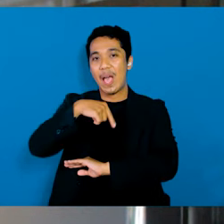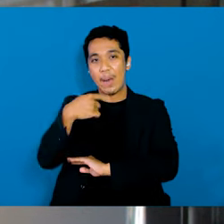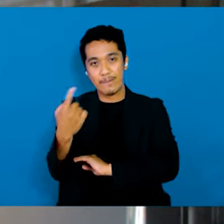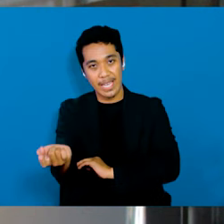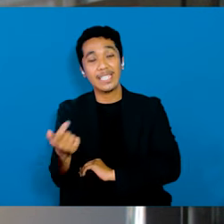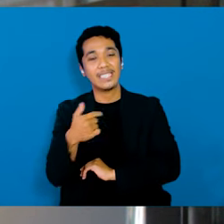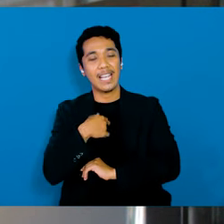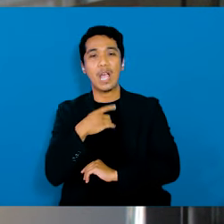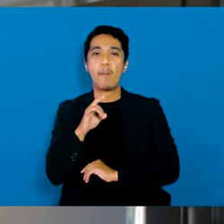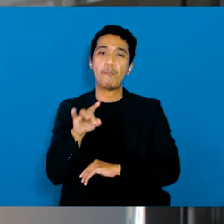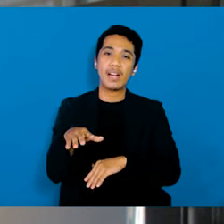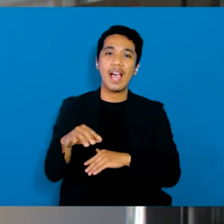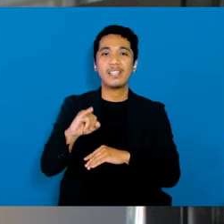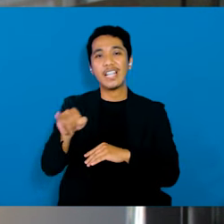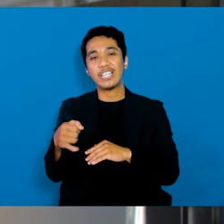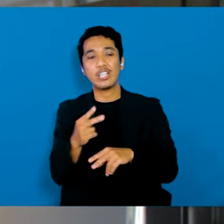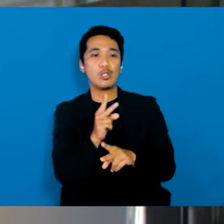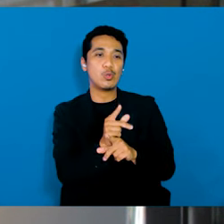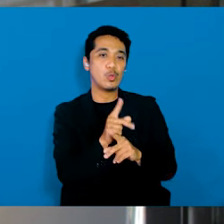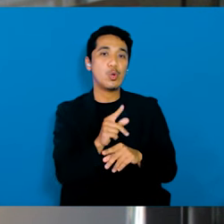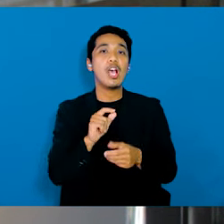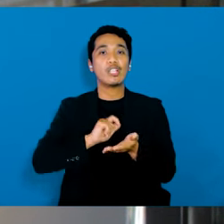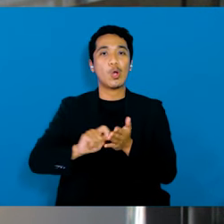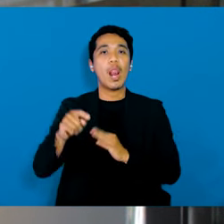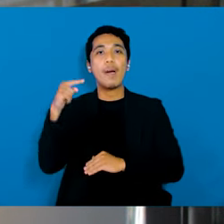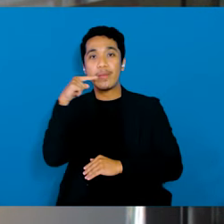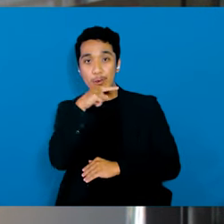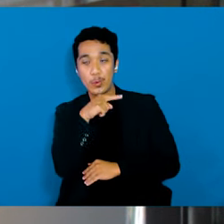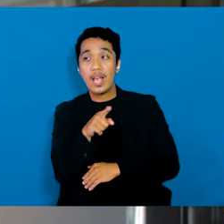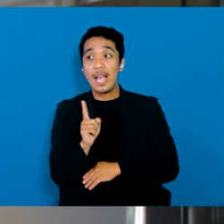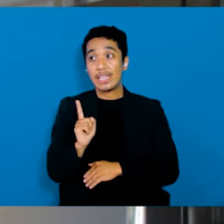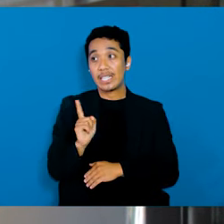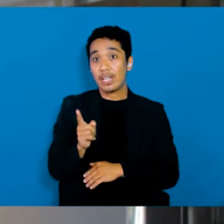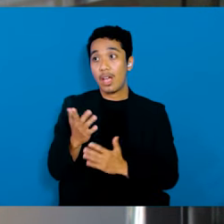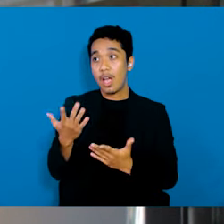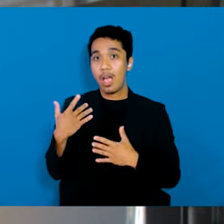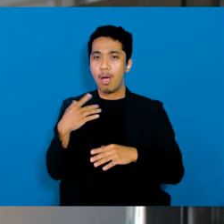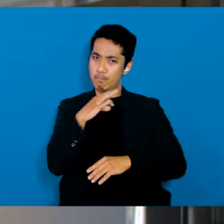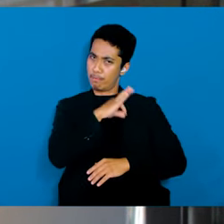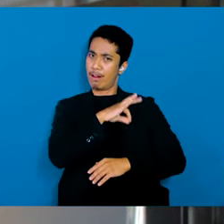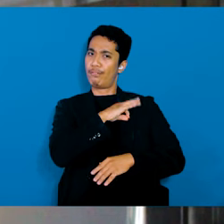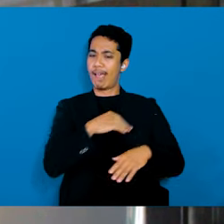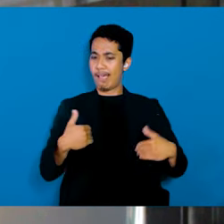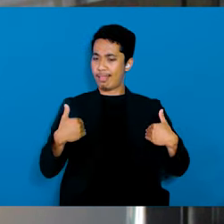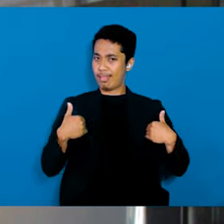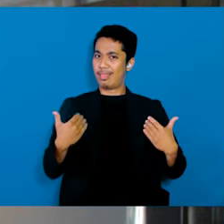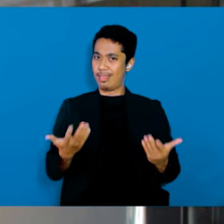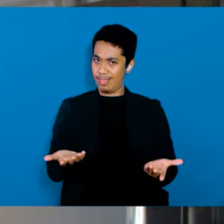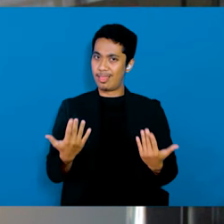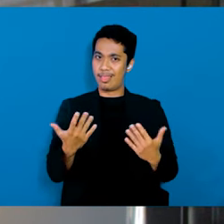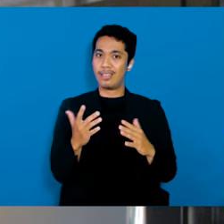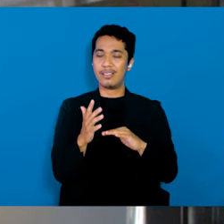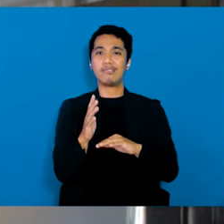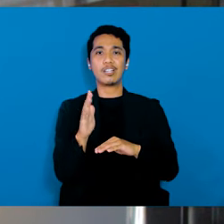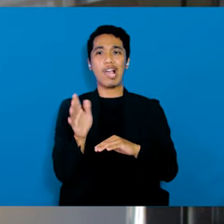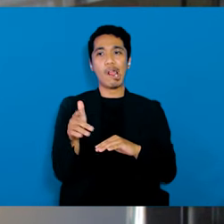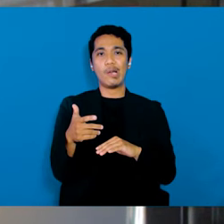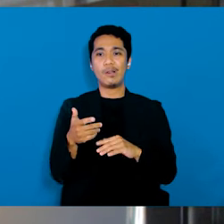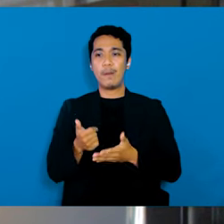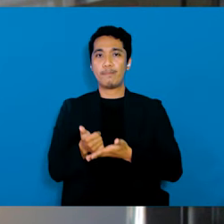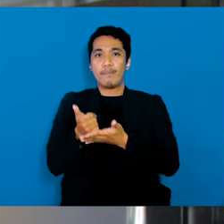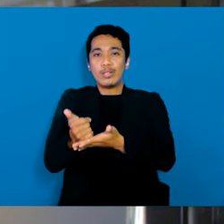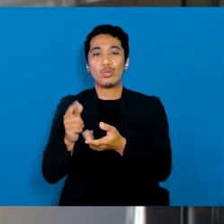juga saya pernah menjadi guru sekolah minggu. Dan ternyata itu juga sangat bermanfaat ketika kita